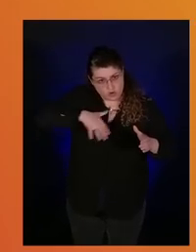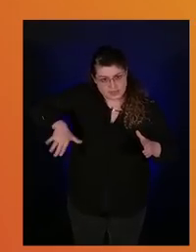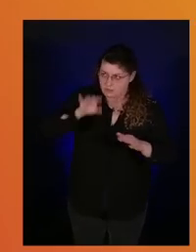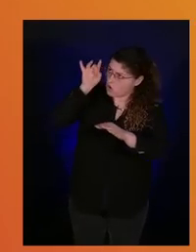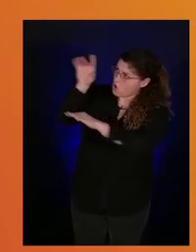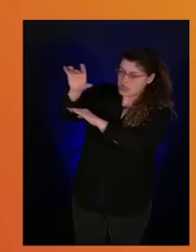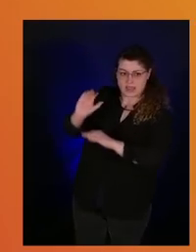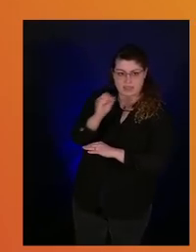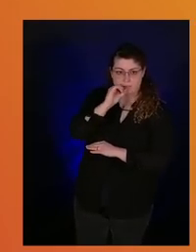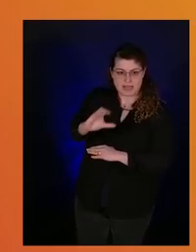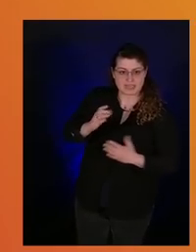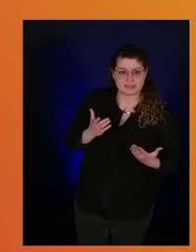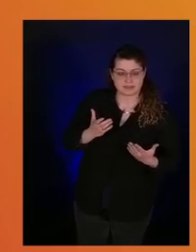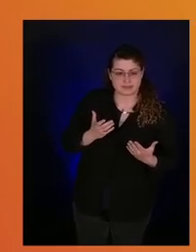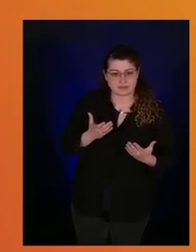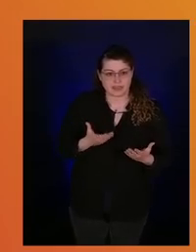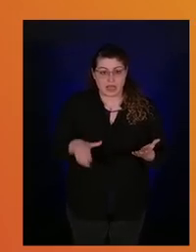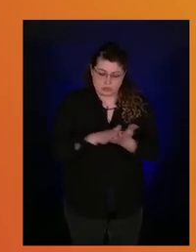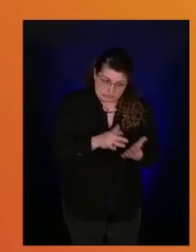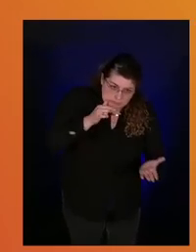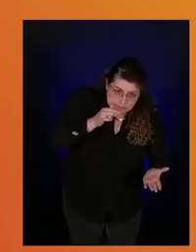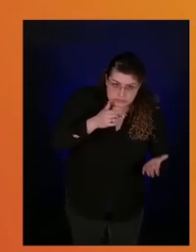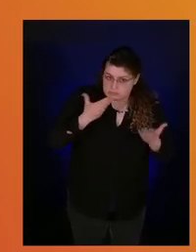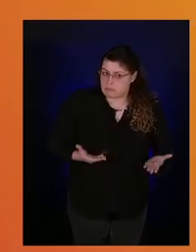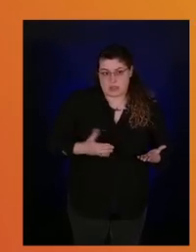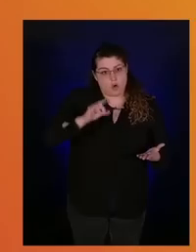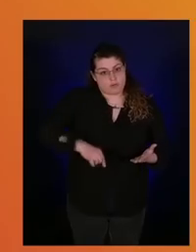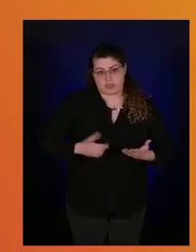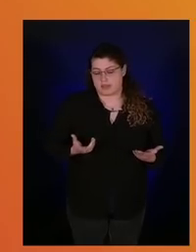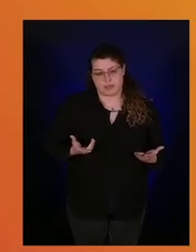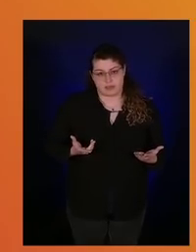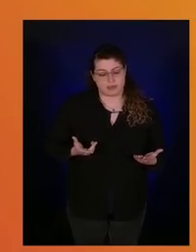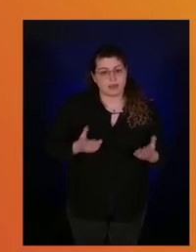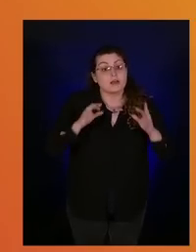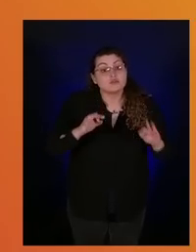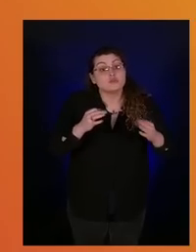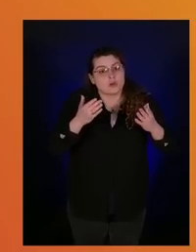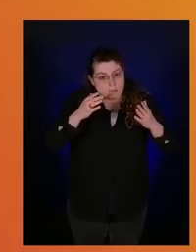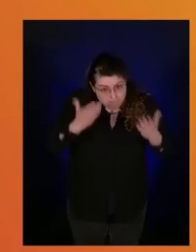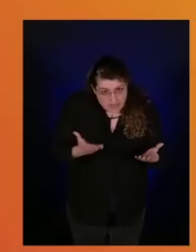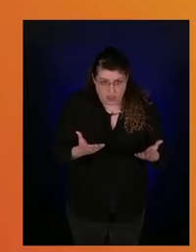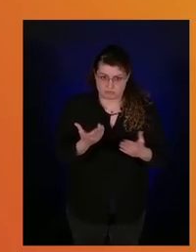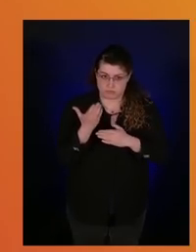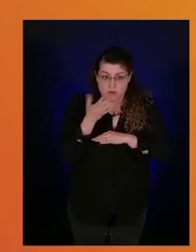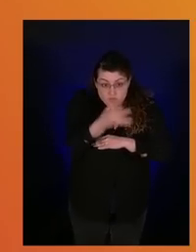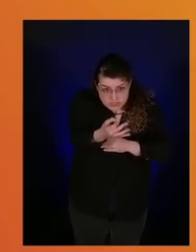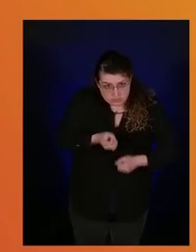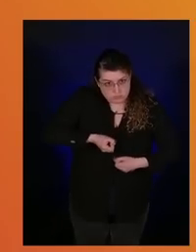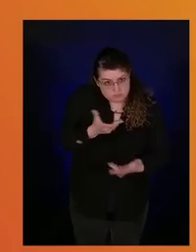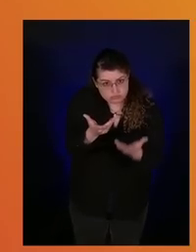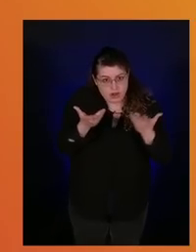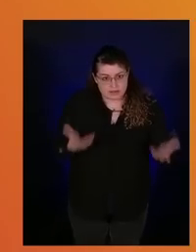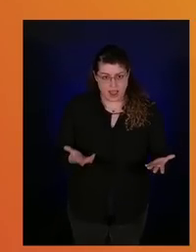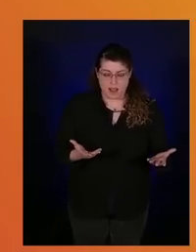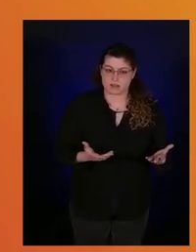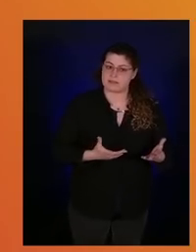capitaliste. La double besogne n'a jamais été autant à l'ordre du jour qu'actuellement. Et c'est le moment d'affirmer haut et fort.